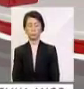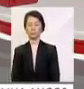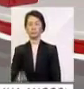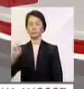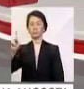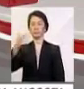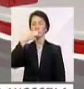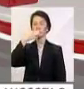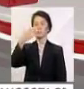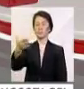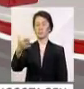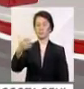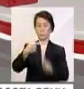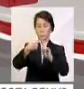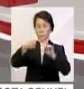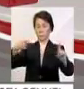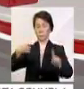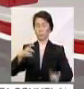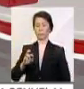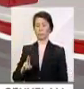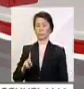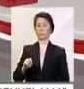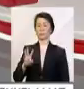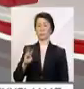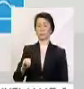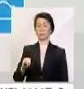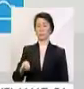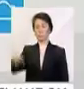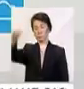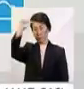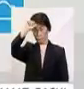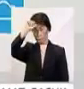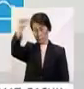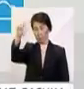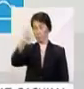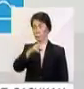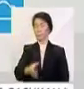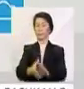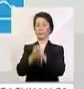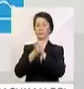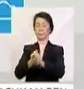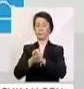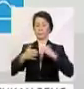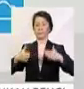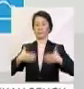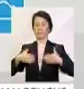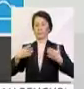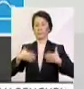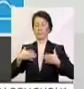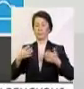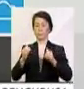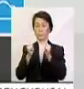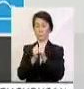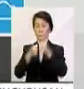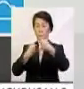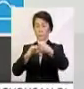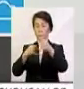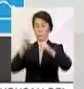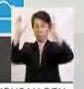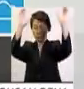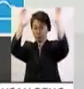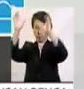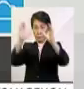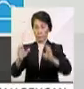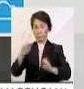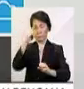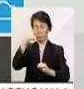Baik, terima kasih Faris dan juga Farhatul yang berada di Angkasa Puri. Assalamualaikum dan salam sejahtera. Masih lagi bersama Jabatan Meteorologi Malaysia